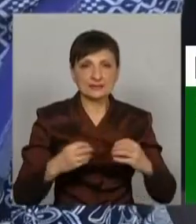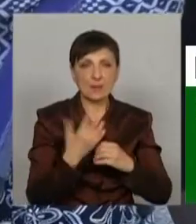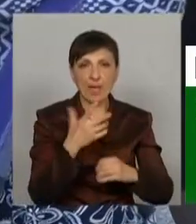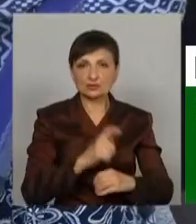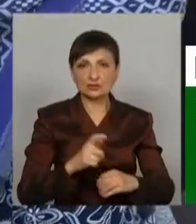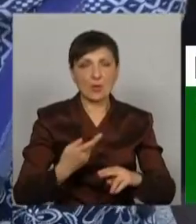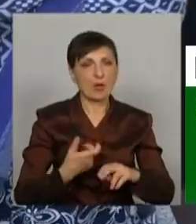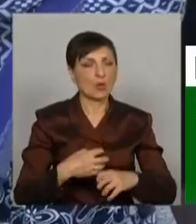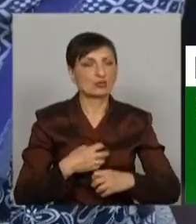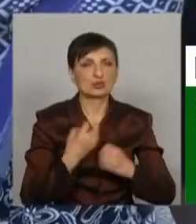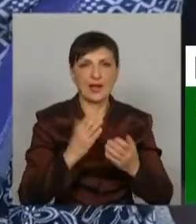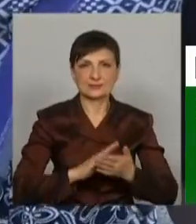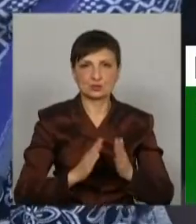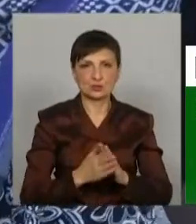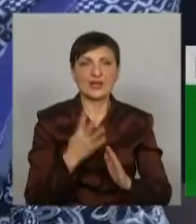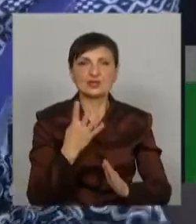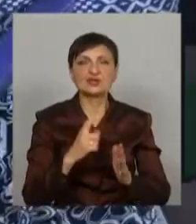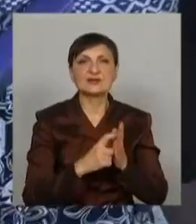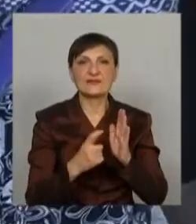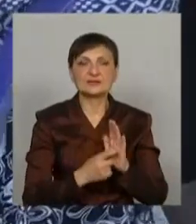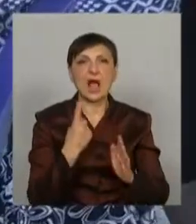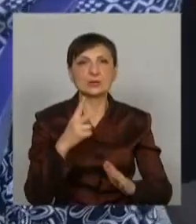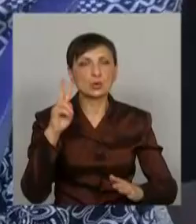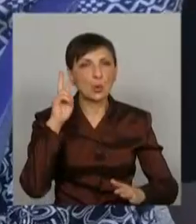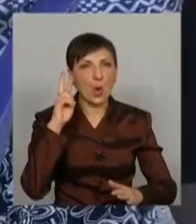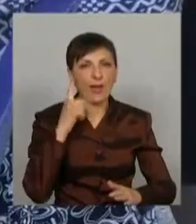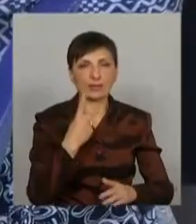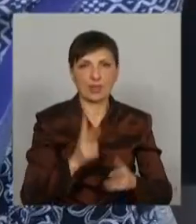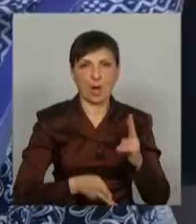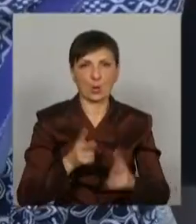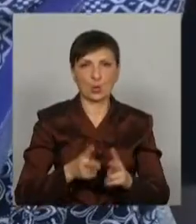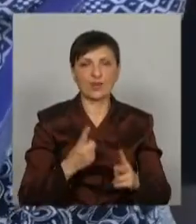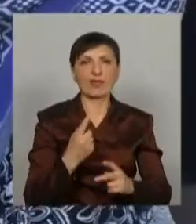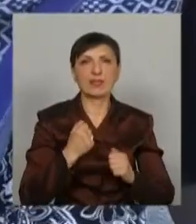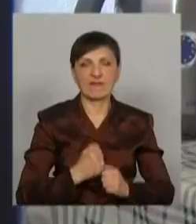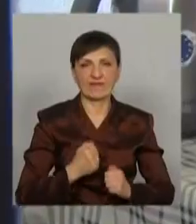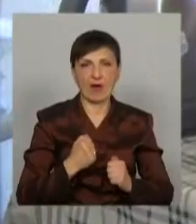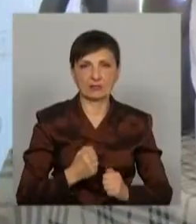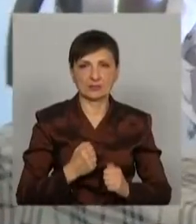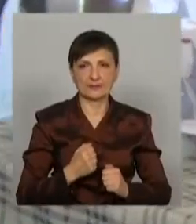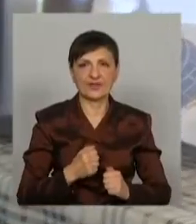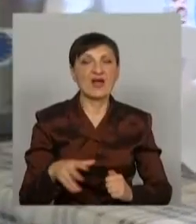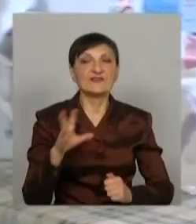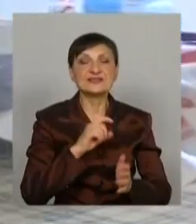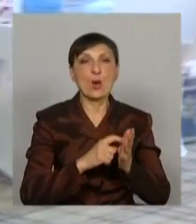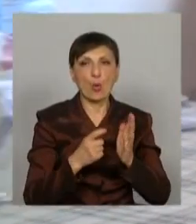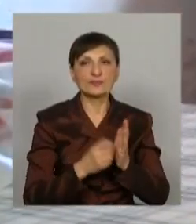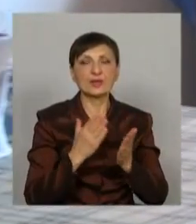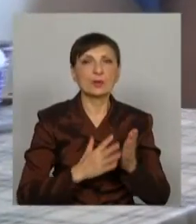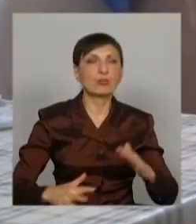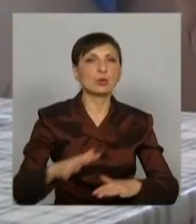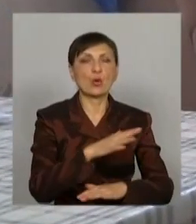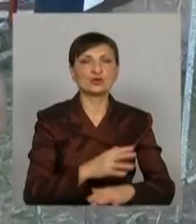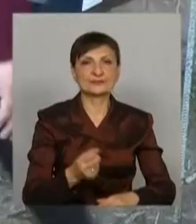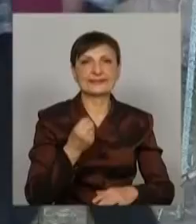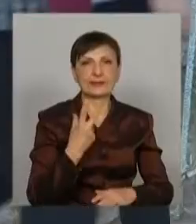это ужасные условия на 4 квартиры один туалет одна кухня одна ванная комната почти все комнаты имеют площадь 13